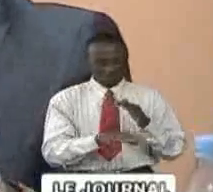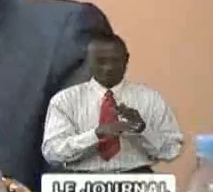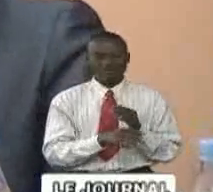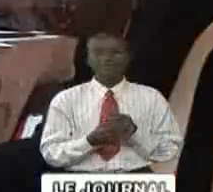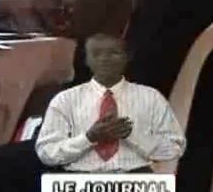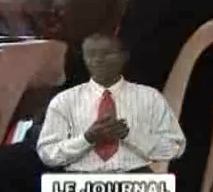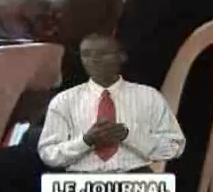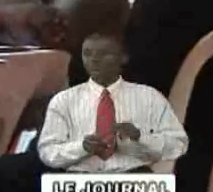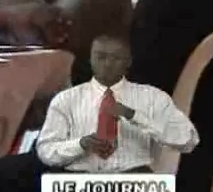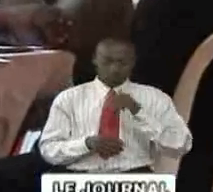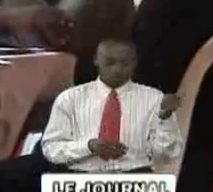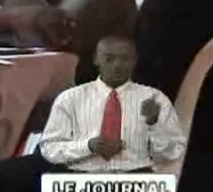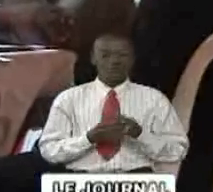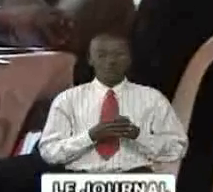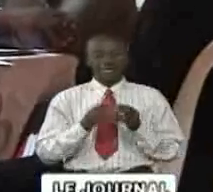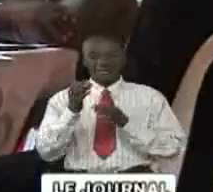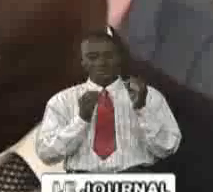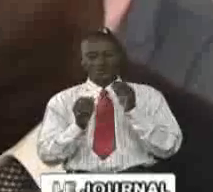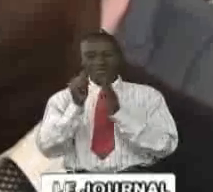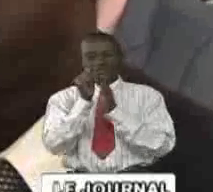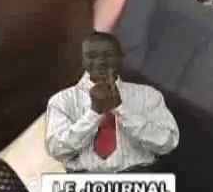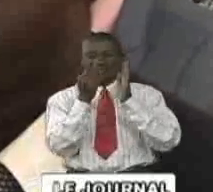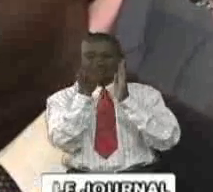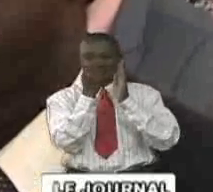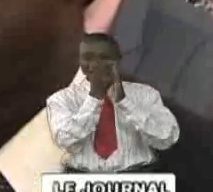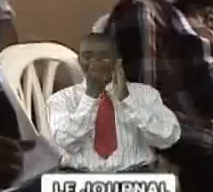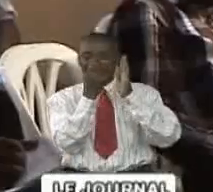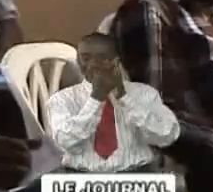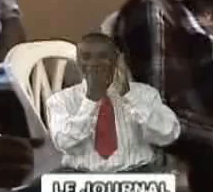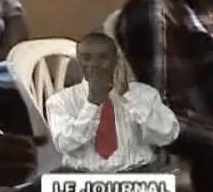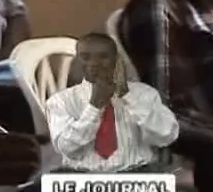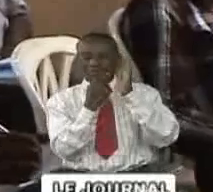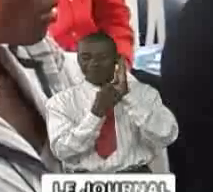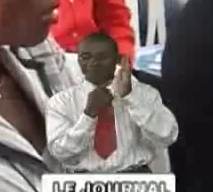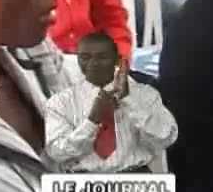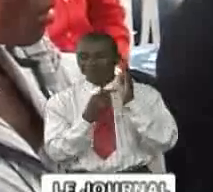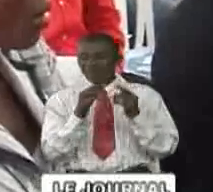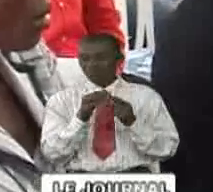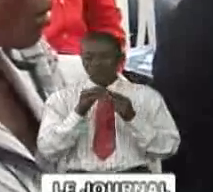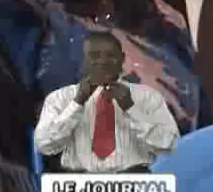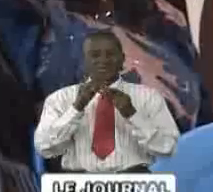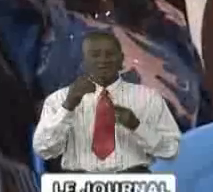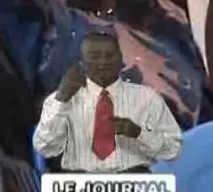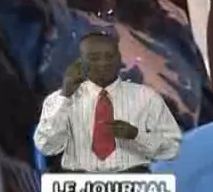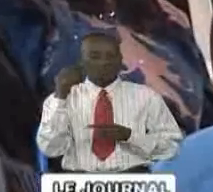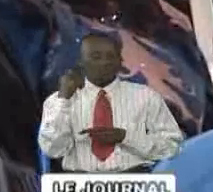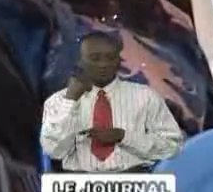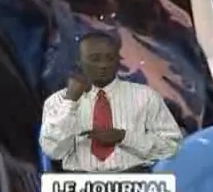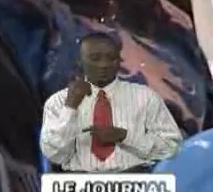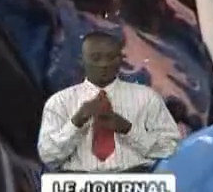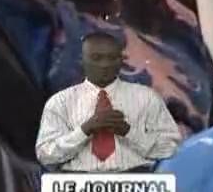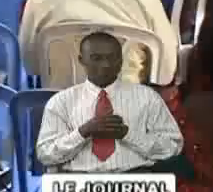Maître Pierre a expliqué, article par article, le contenu du statut spécifique des médecins et privilèges